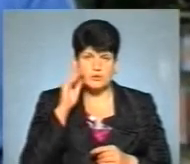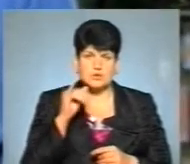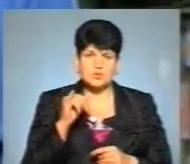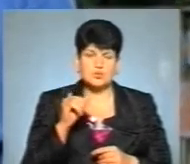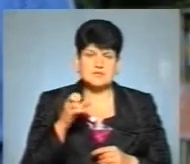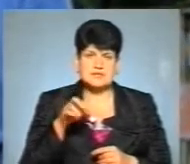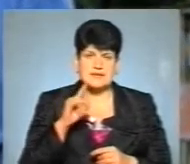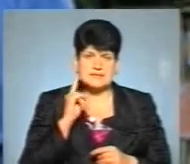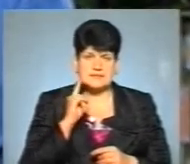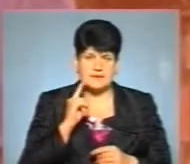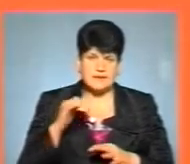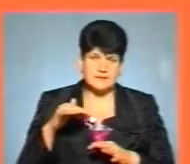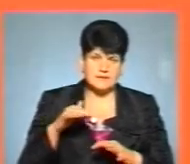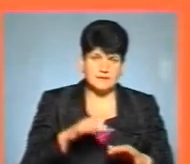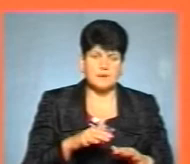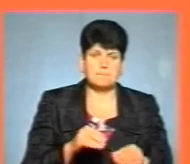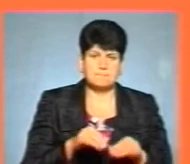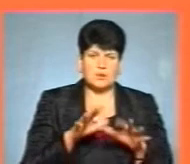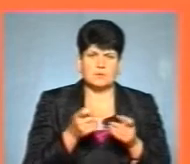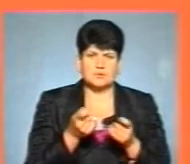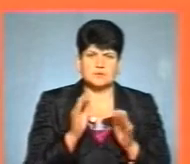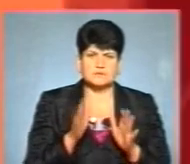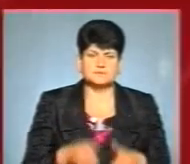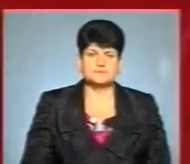Зеленого, підтоплення буде обов'язково.